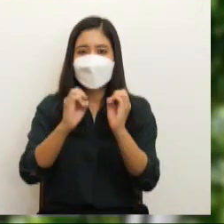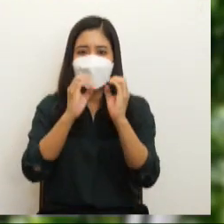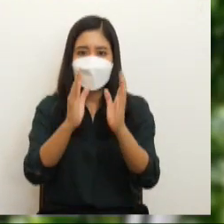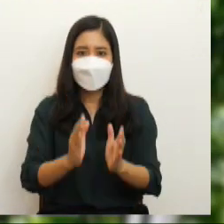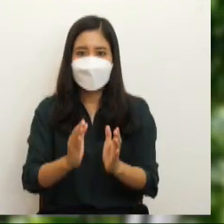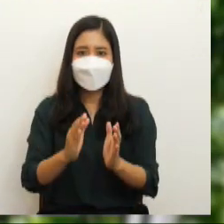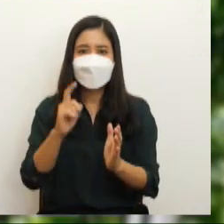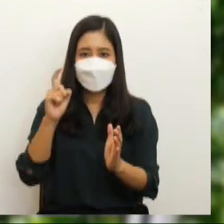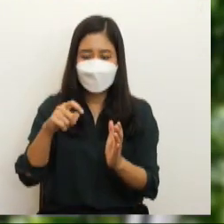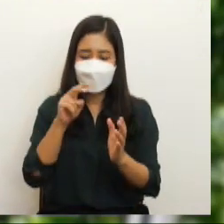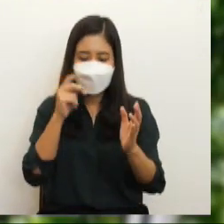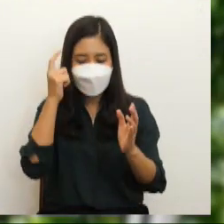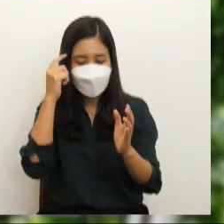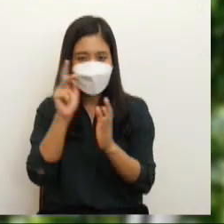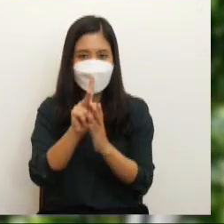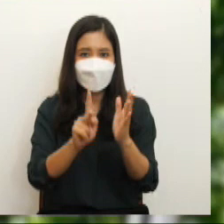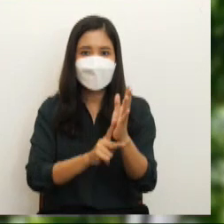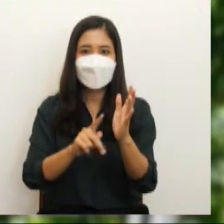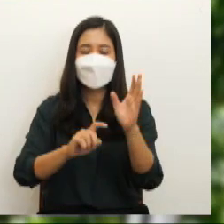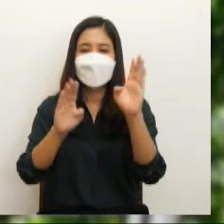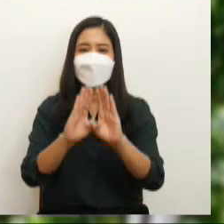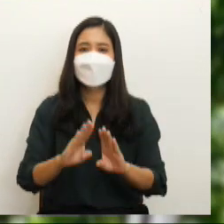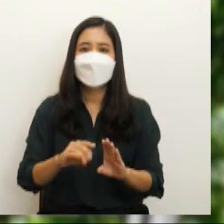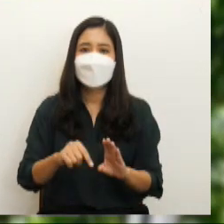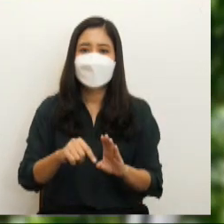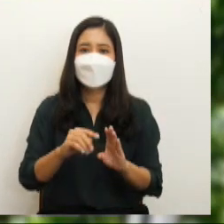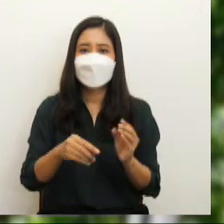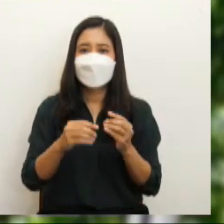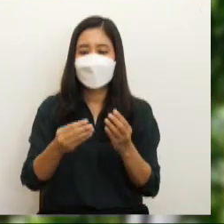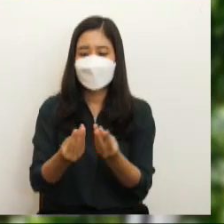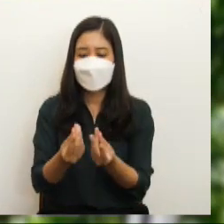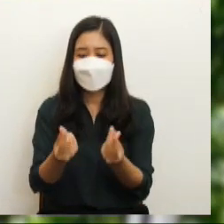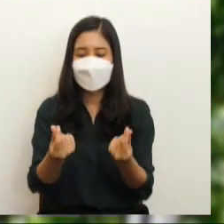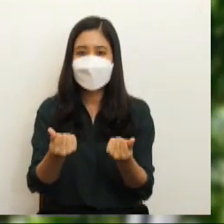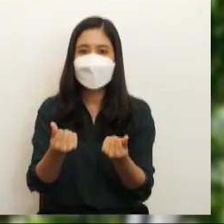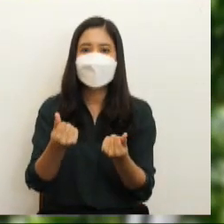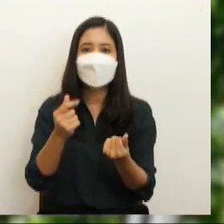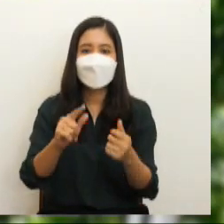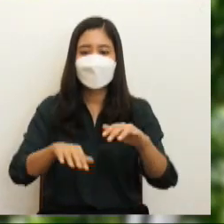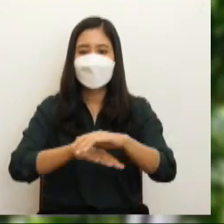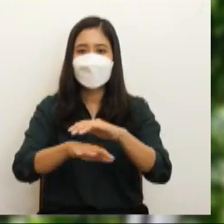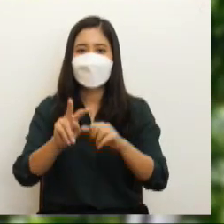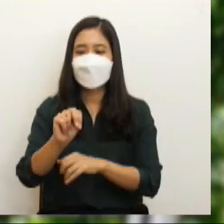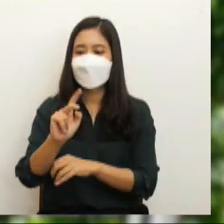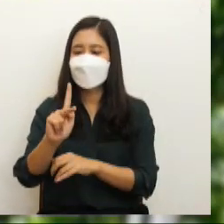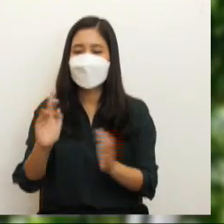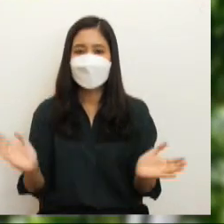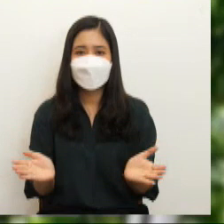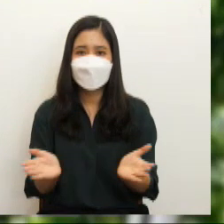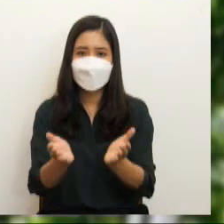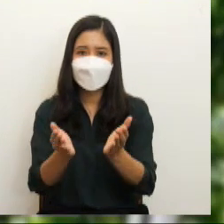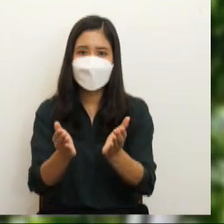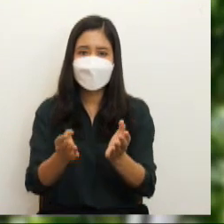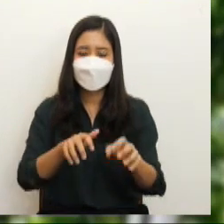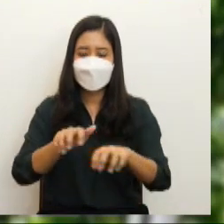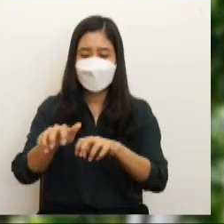แบบนวัตกรรมที่เราใช้ร่วมกันว่าวันนี้เราใช้พื้นที่เป็นฐานนวัตกรรมขับเคลื่อนทุกพื้นที่มีรูปแบบที่จัดการเรีย